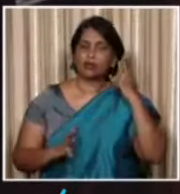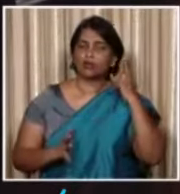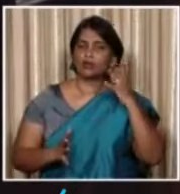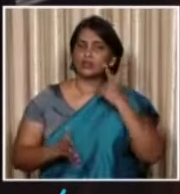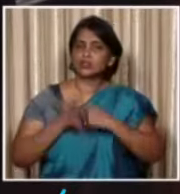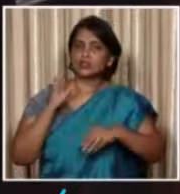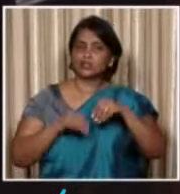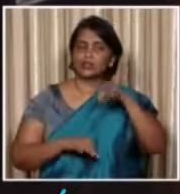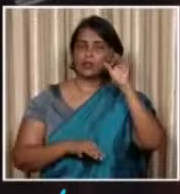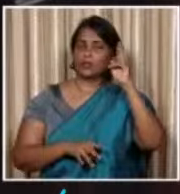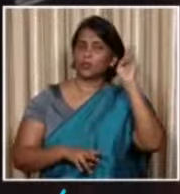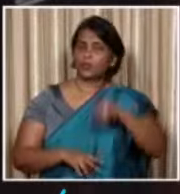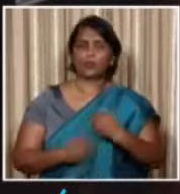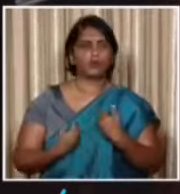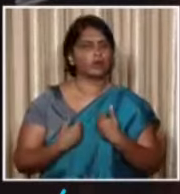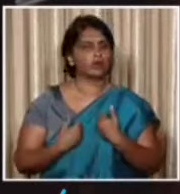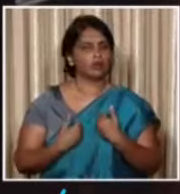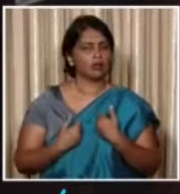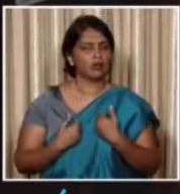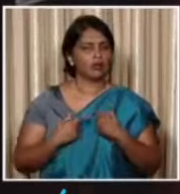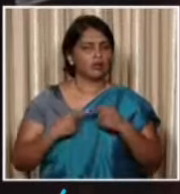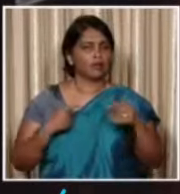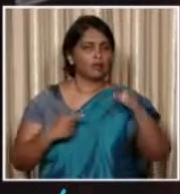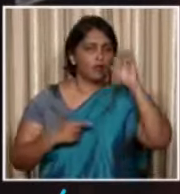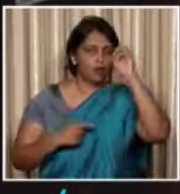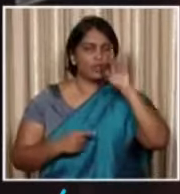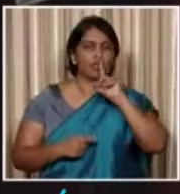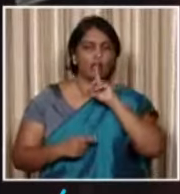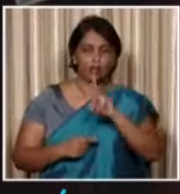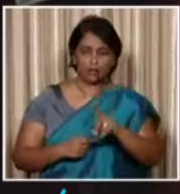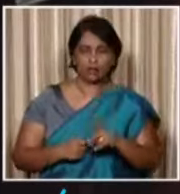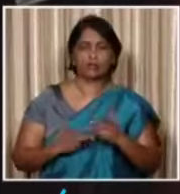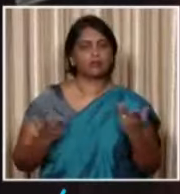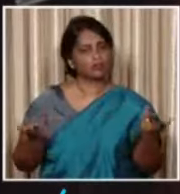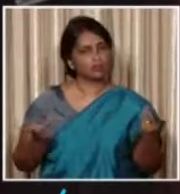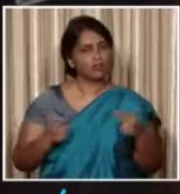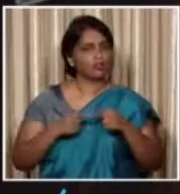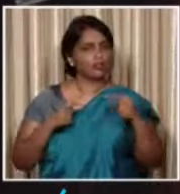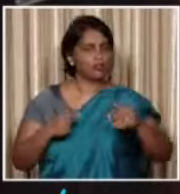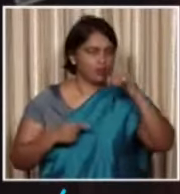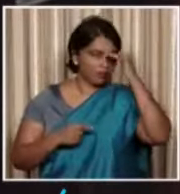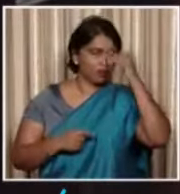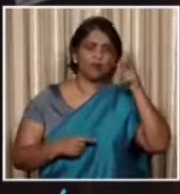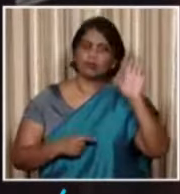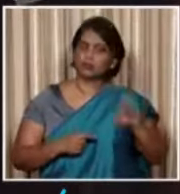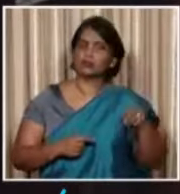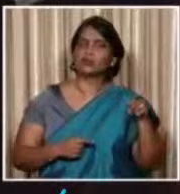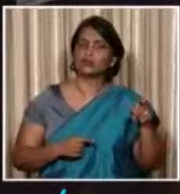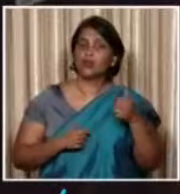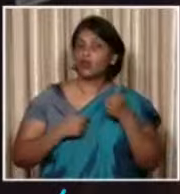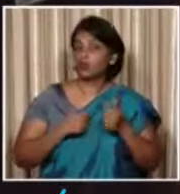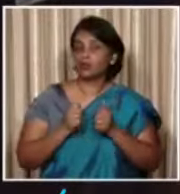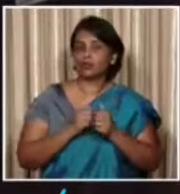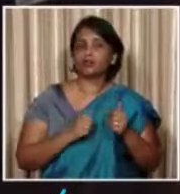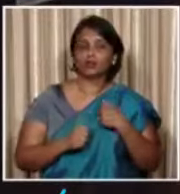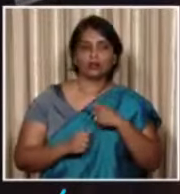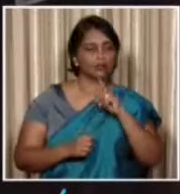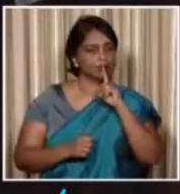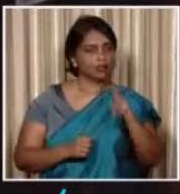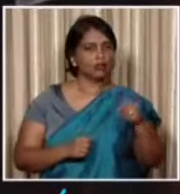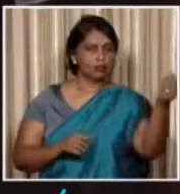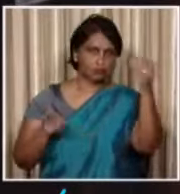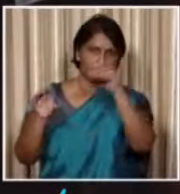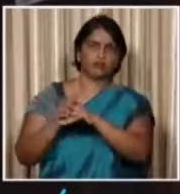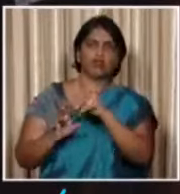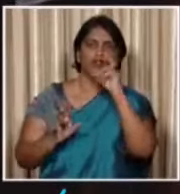candekin teri bat terati ini mah. Ini bahasa naik itu mah aduh deh tahu alu. Ini hebat nama bahasa naik kabar terati ini. Mana mau beri terang mangga tuh mau arah terang kan? Abu tuh mau